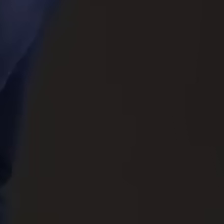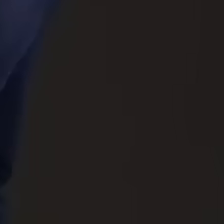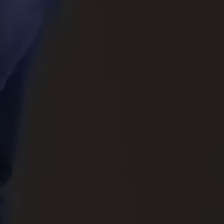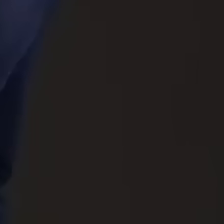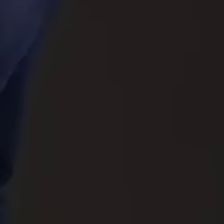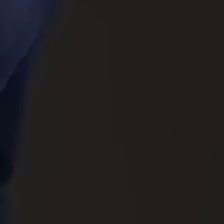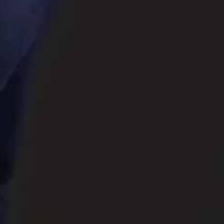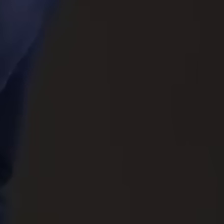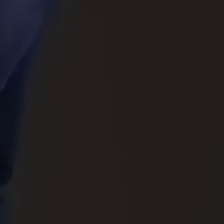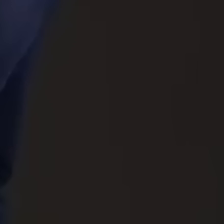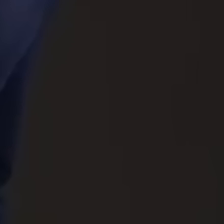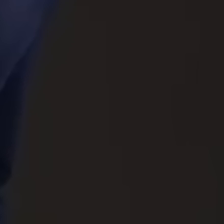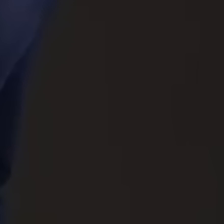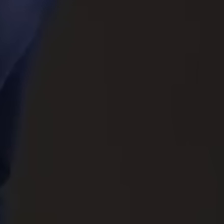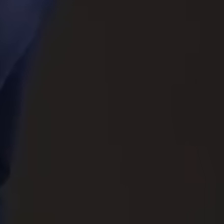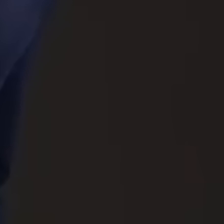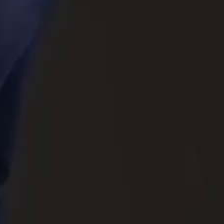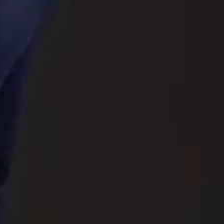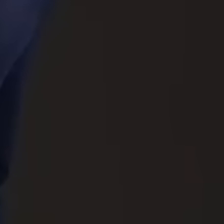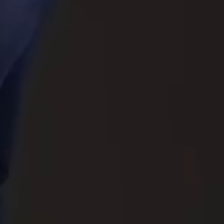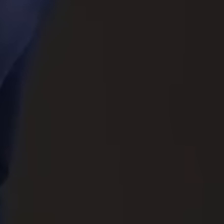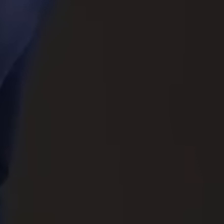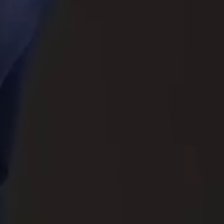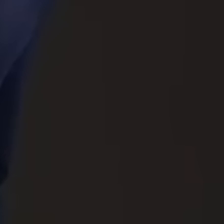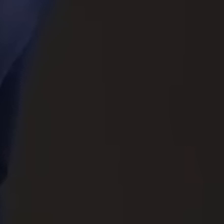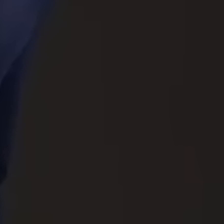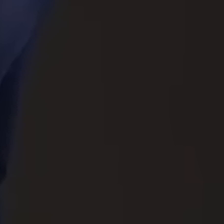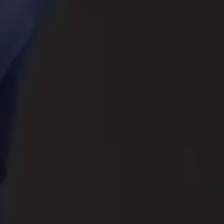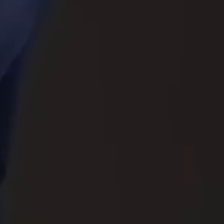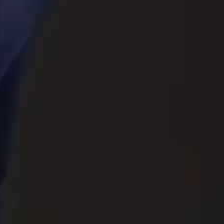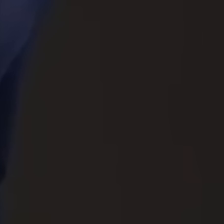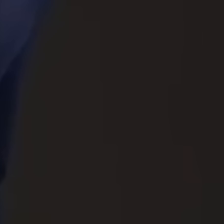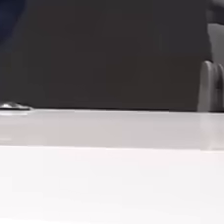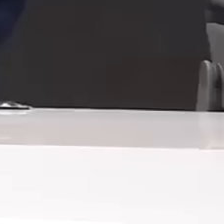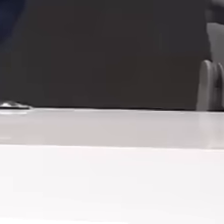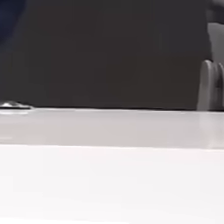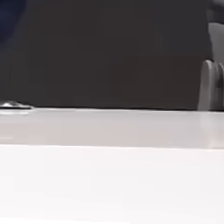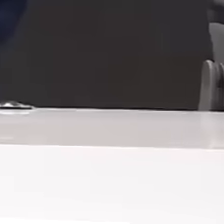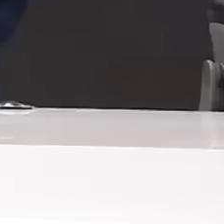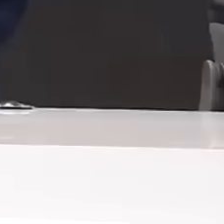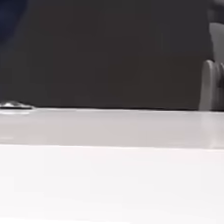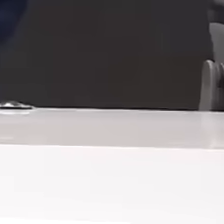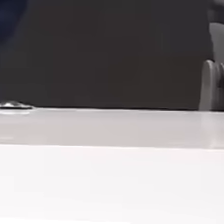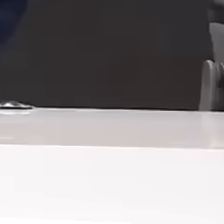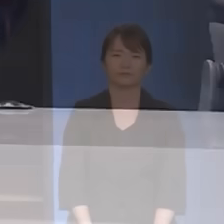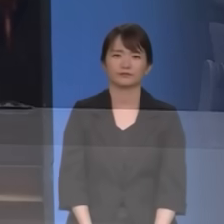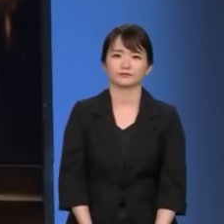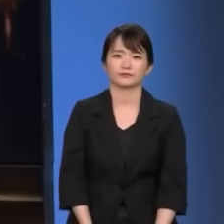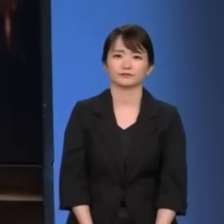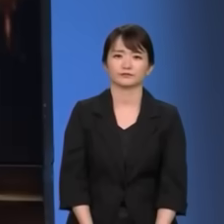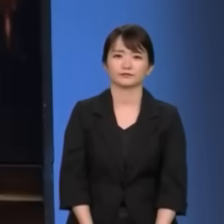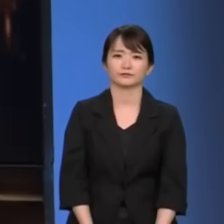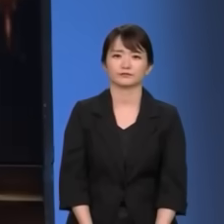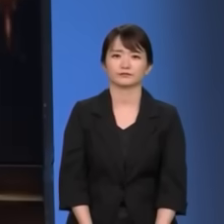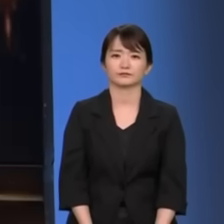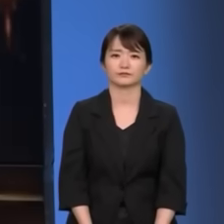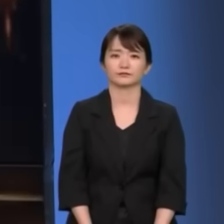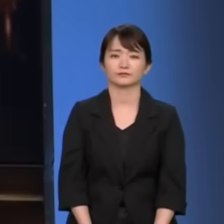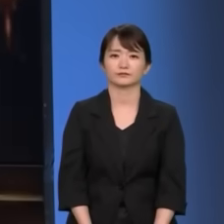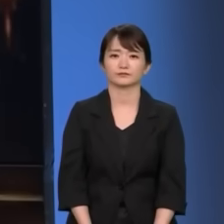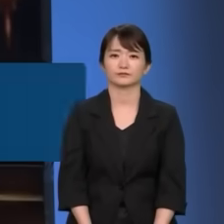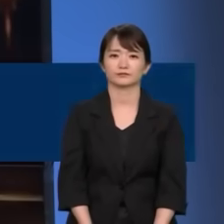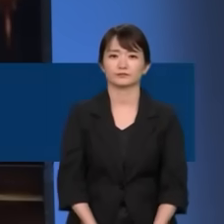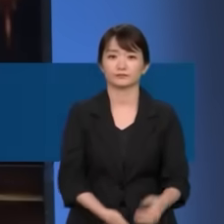손으로 총을 쏜다는 건 굉장히 몸이 지금 뒤틀려 보이기도 하는데네 계속해서